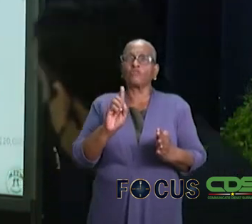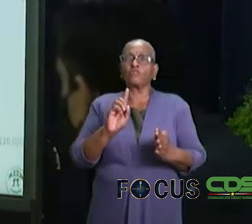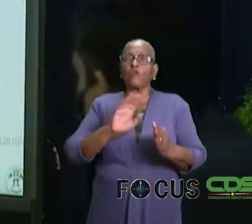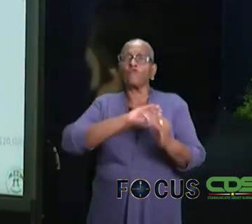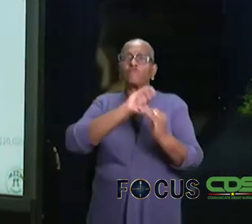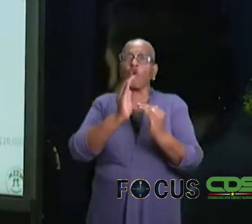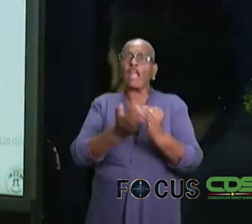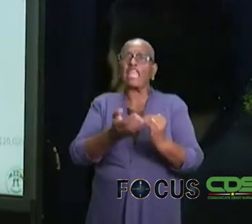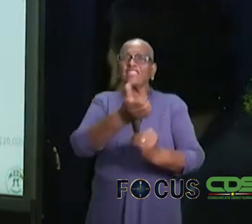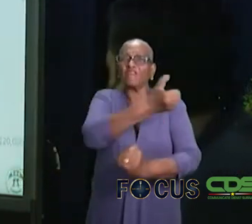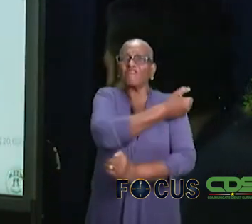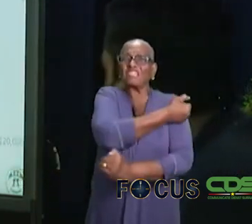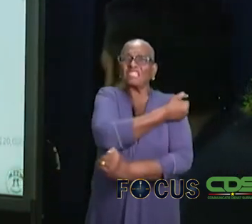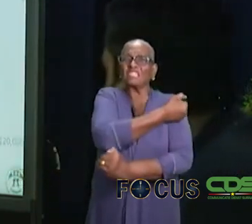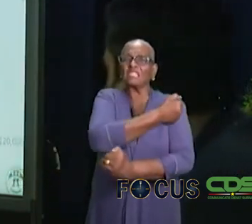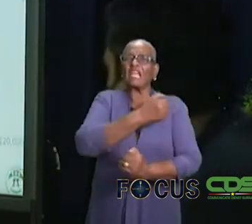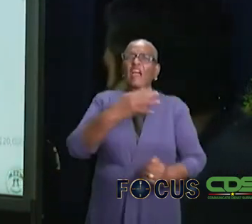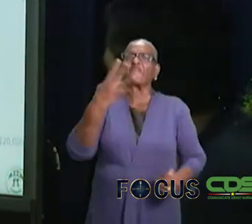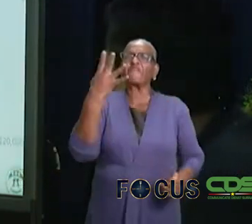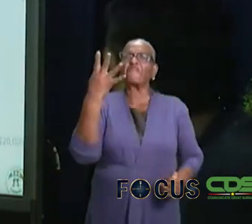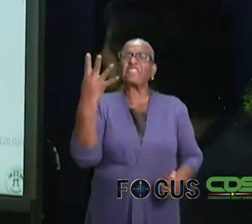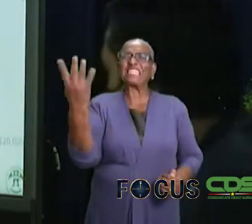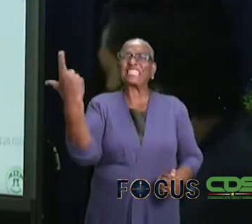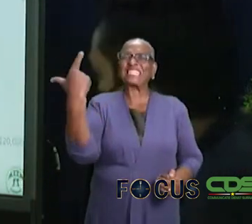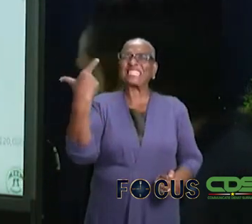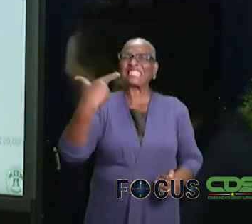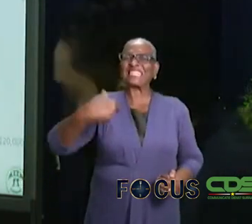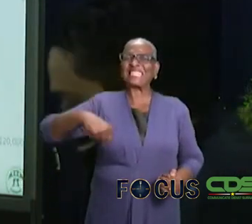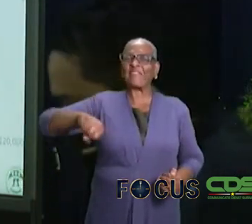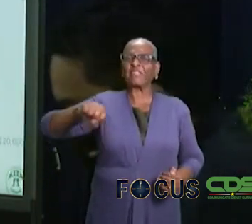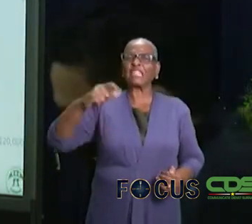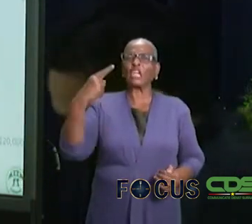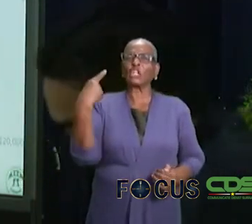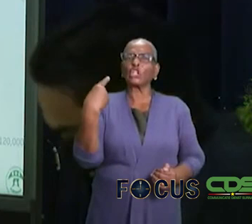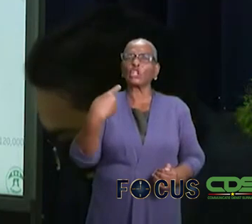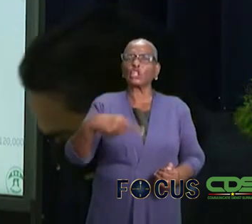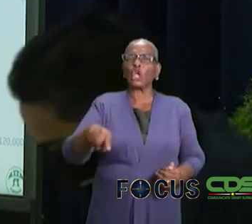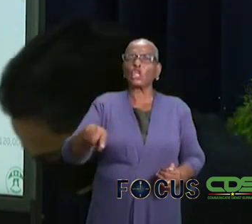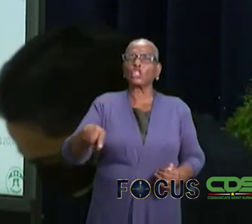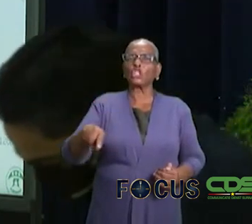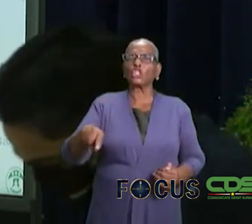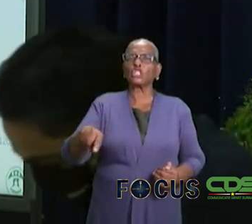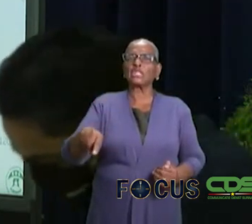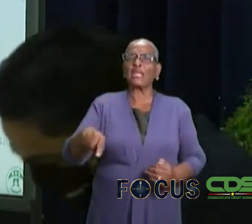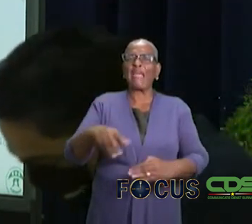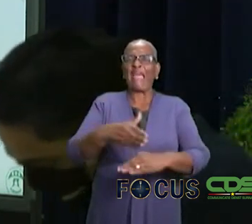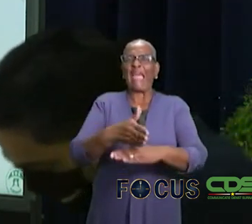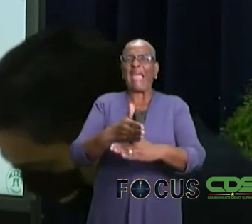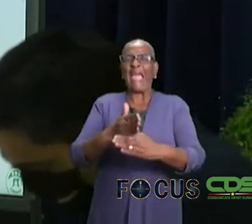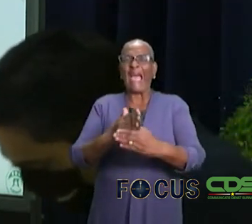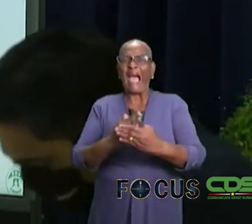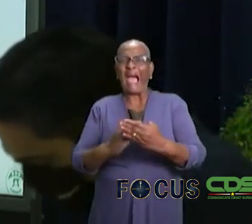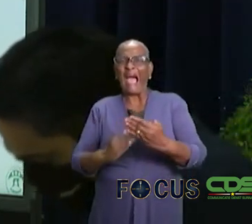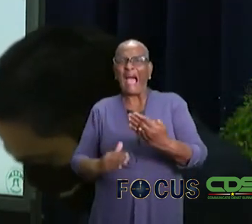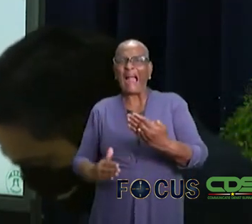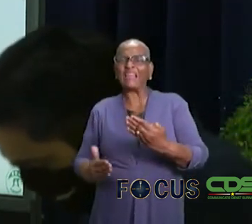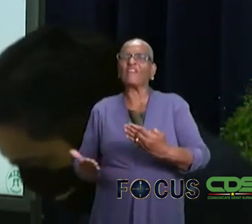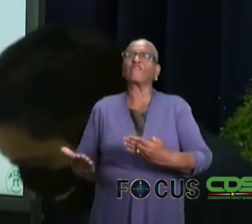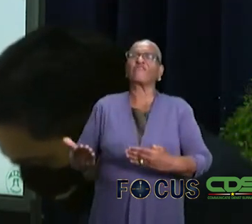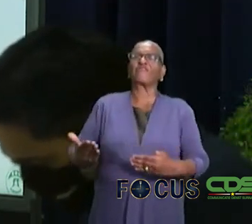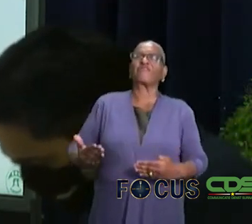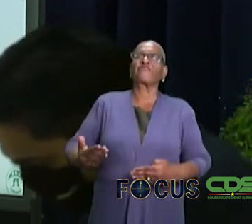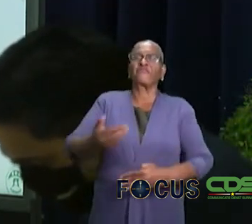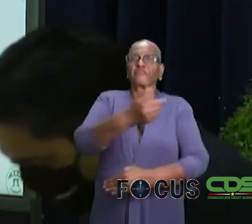Volledig gevaccineerd moet zijn 74.000 en partieel gevaccineerd moet zijn 124. Dat is omgekeerd gezet, zie